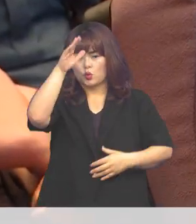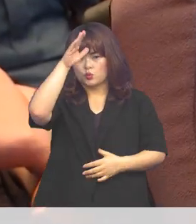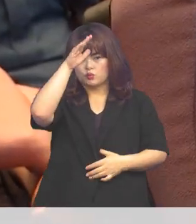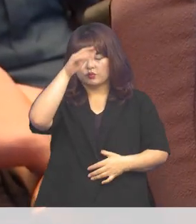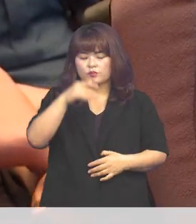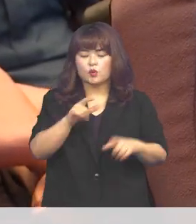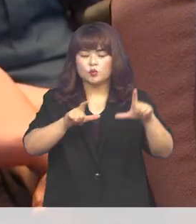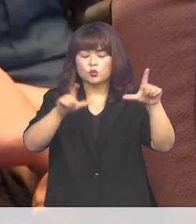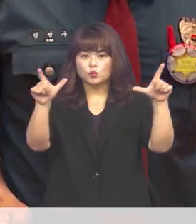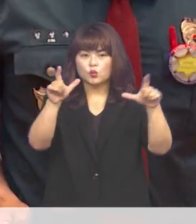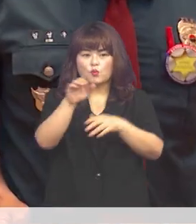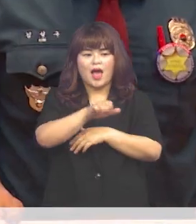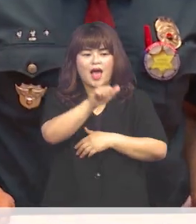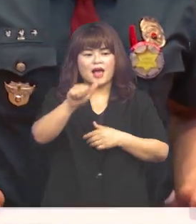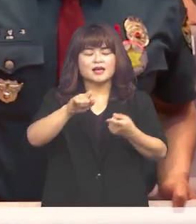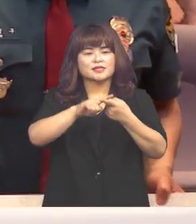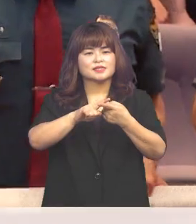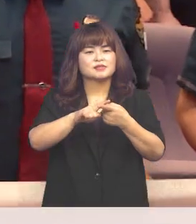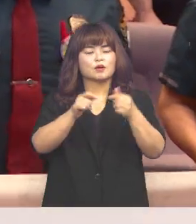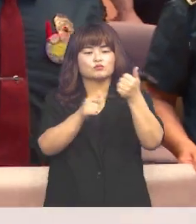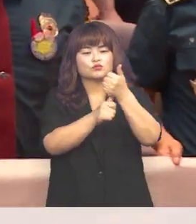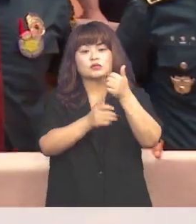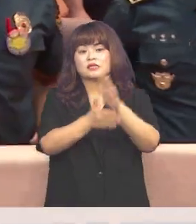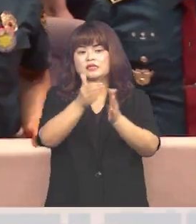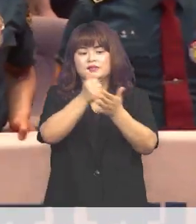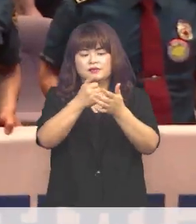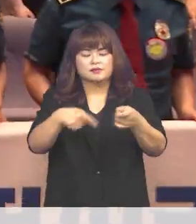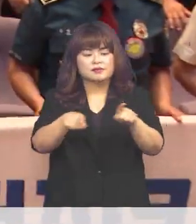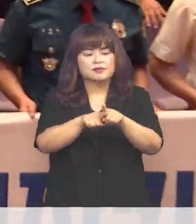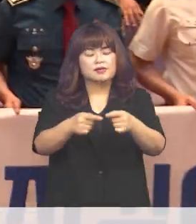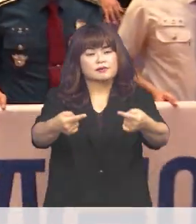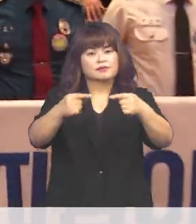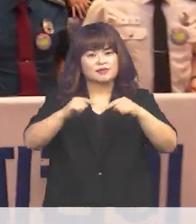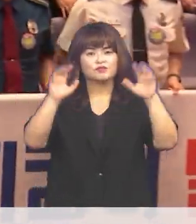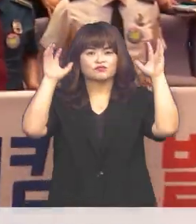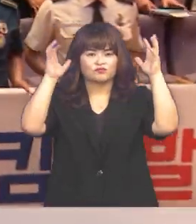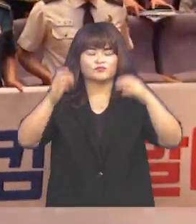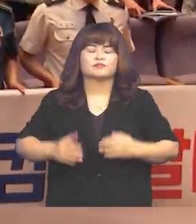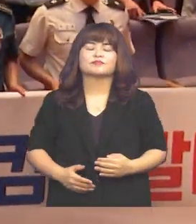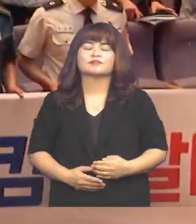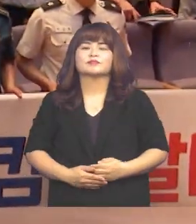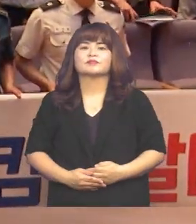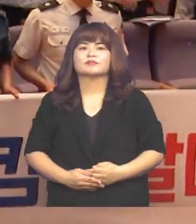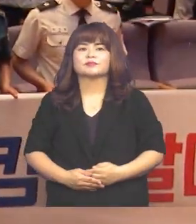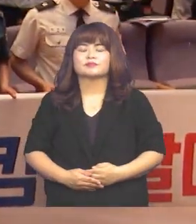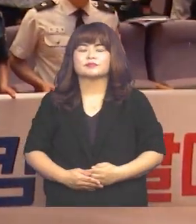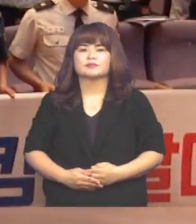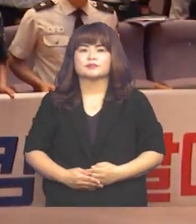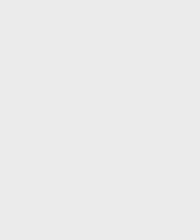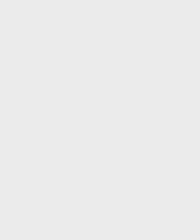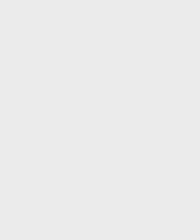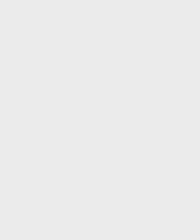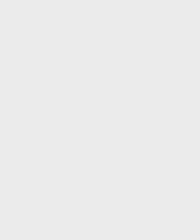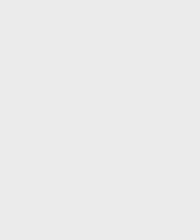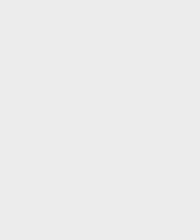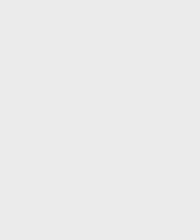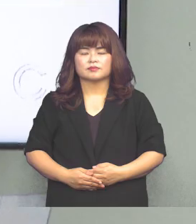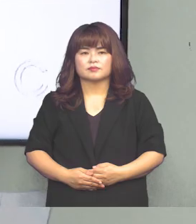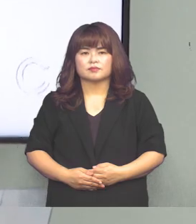동북아시아 지역사무소 부소장도 참석해 시민안전지킴이 출범을 축하했습니다.